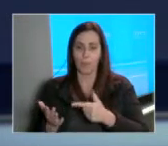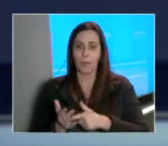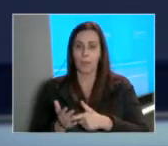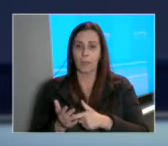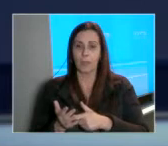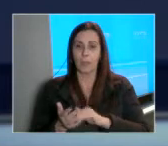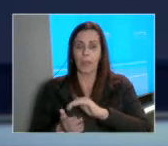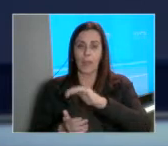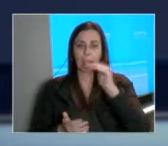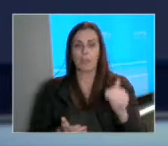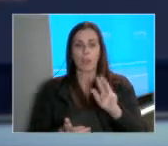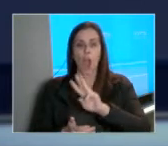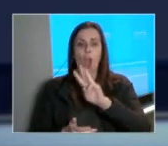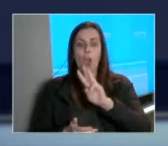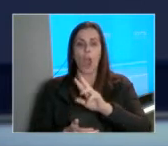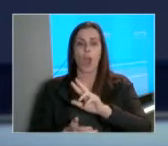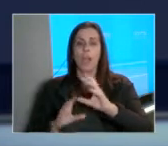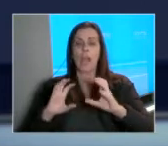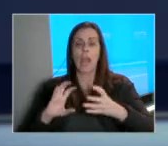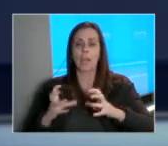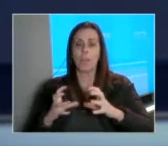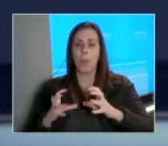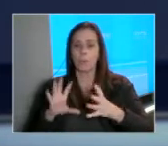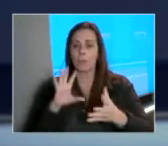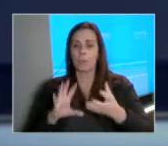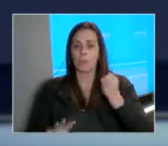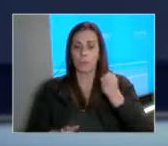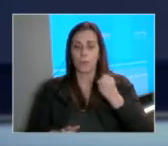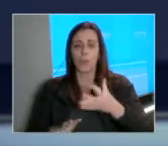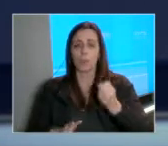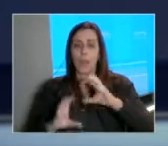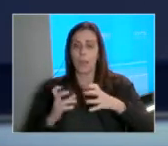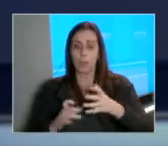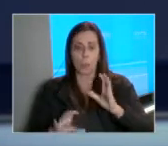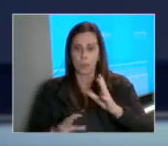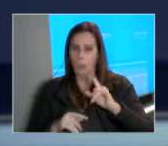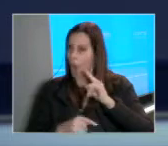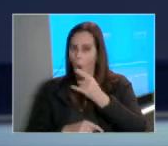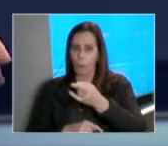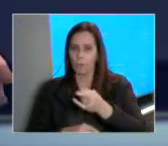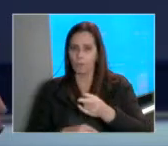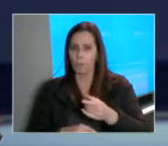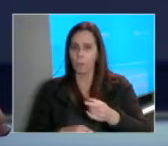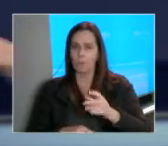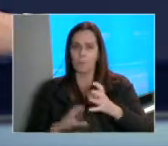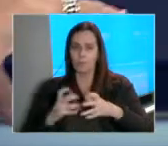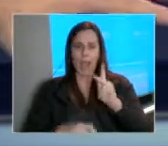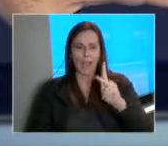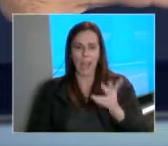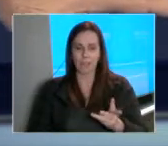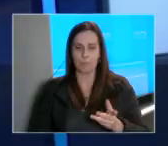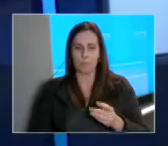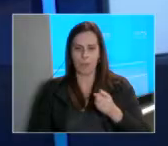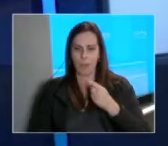לרשות גבעת השלושה. שזה לשימוש, לקיבוץ. בכלל, רשות גבעת השלושה מאוד רחוק מקסם ומכפר קסם. אל